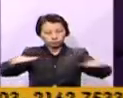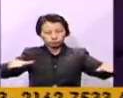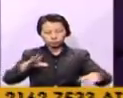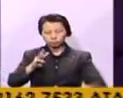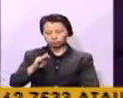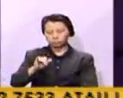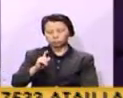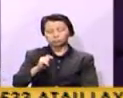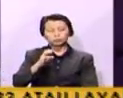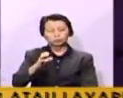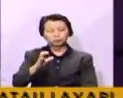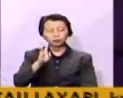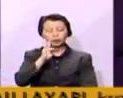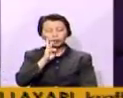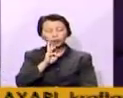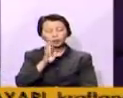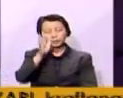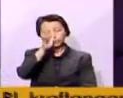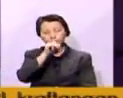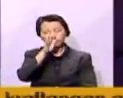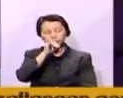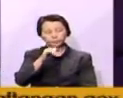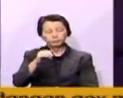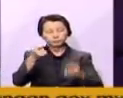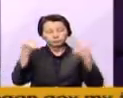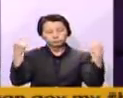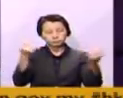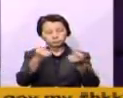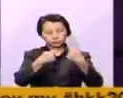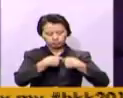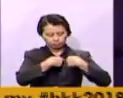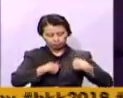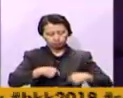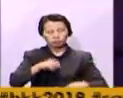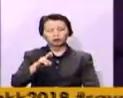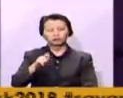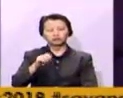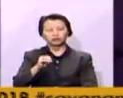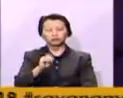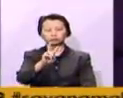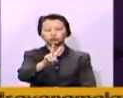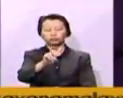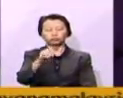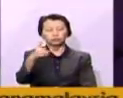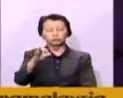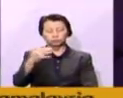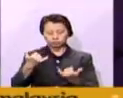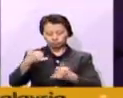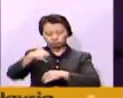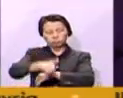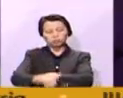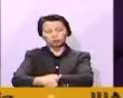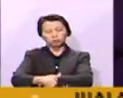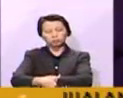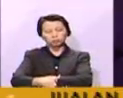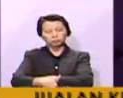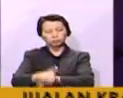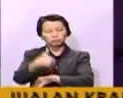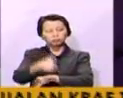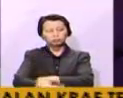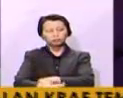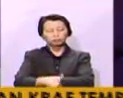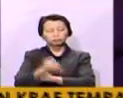MITC Air Keruh Melaka sempena dengan Fiesta Sehati di RTM 2018. Malam ini merupakan antara